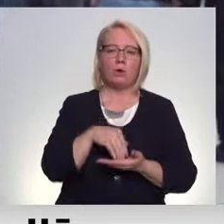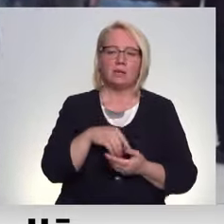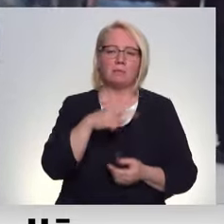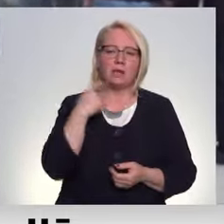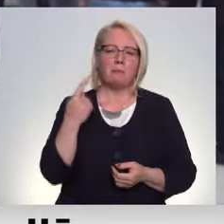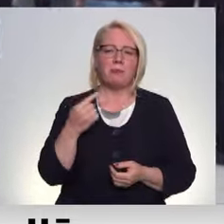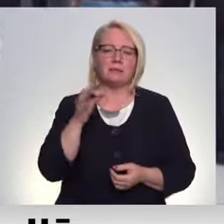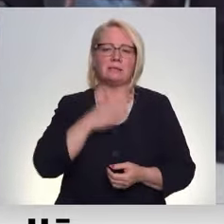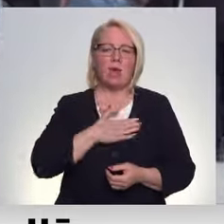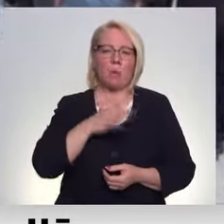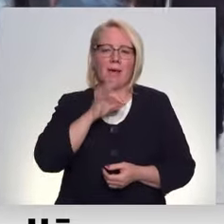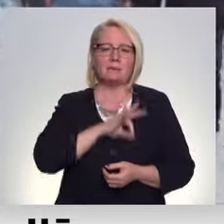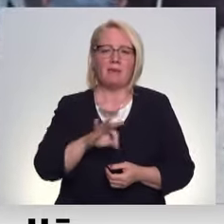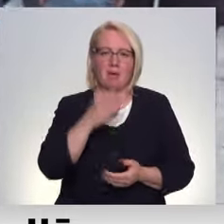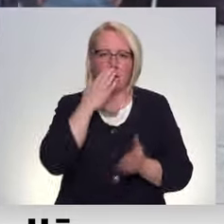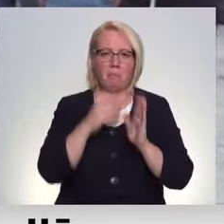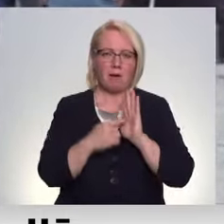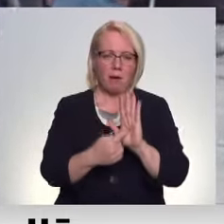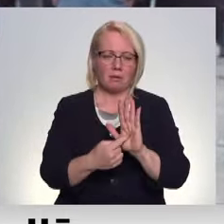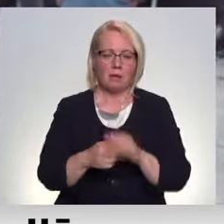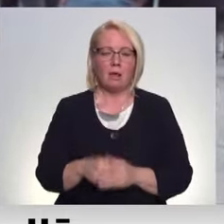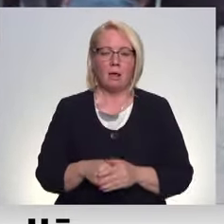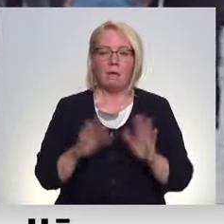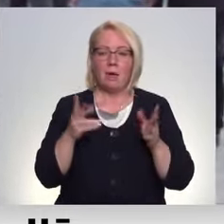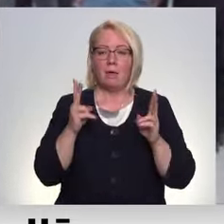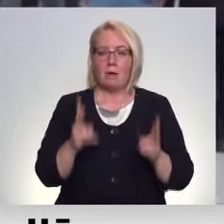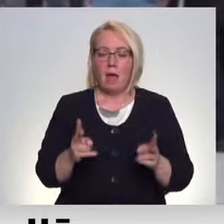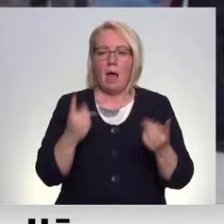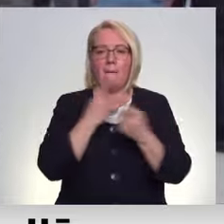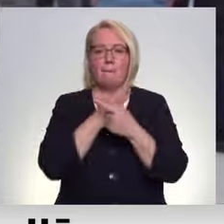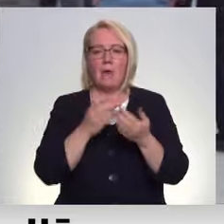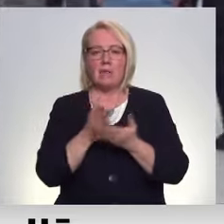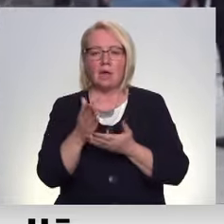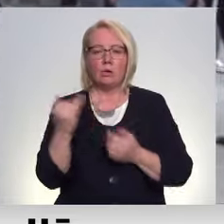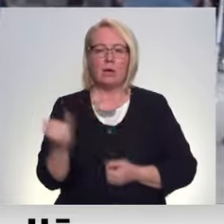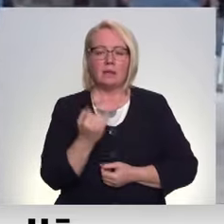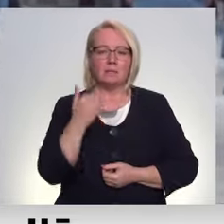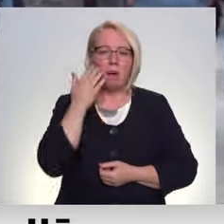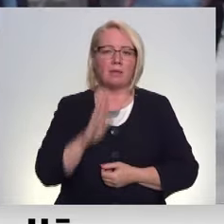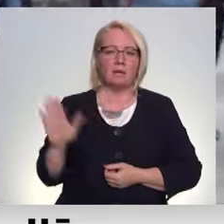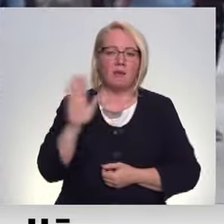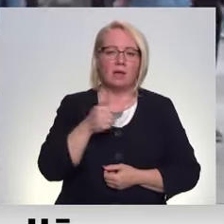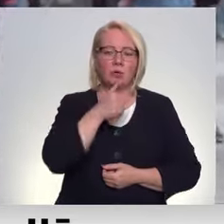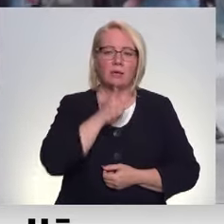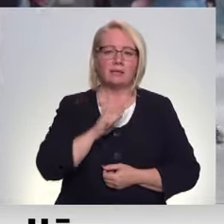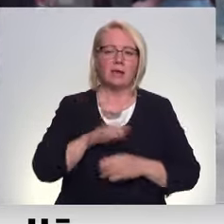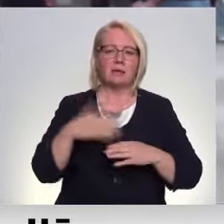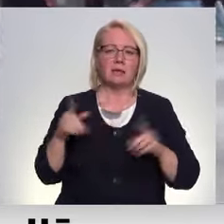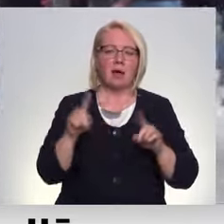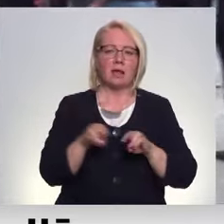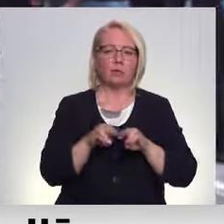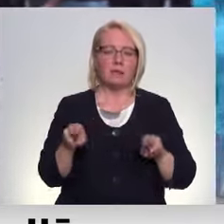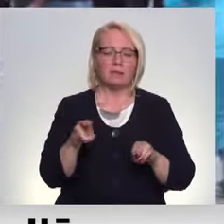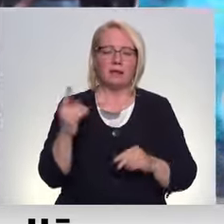sev izdevīgā gaismā. Lai nu kā mediju interesi par Baltijas valstu un Islandes ārlietu ministru vizīti šeit ir liela, sekoja